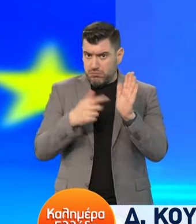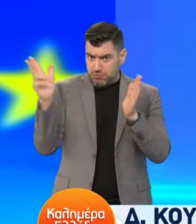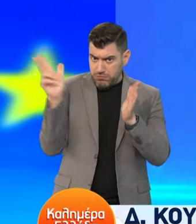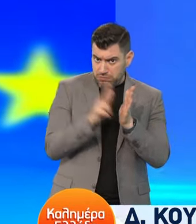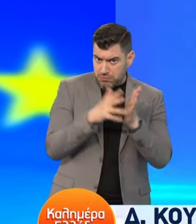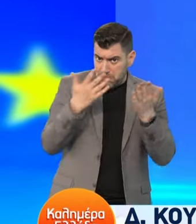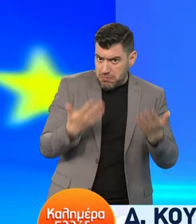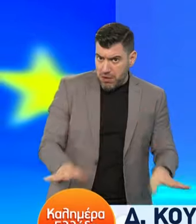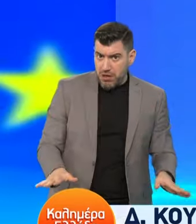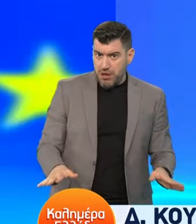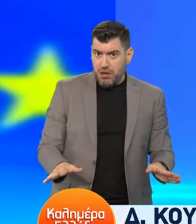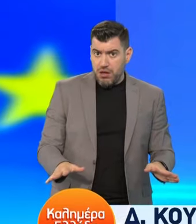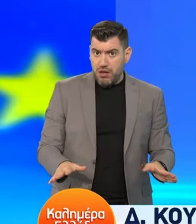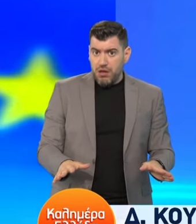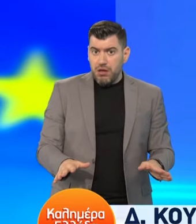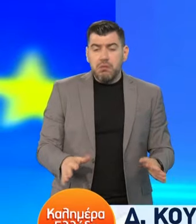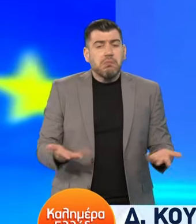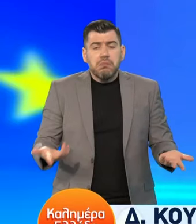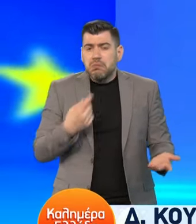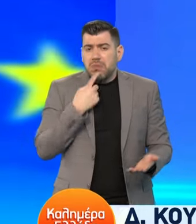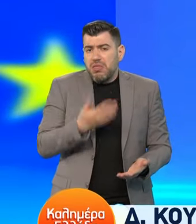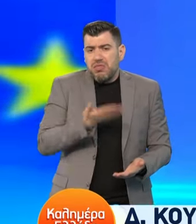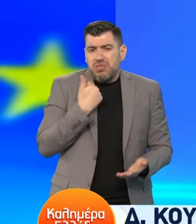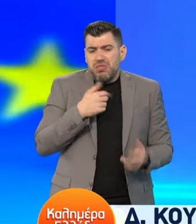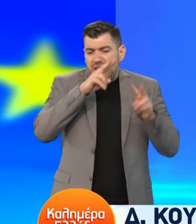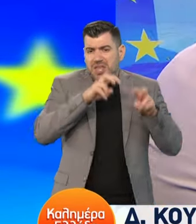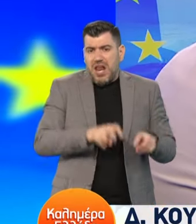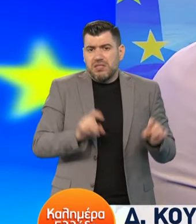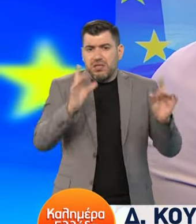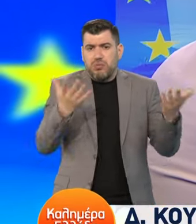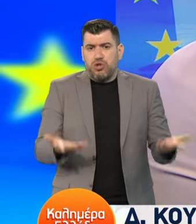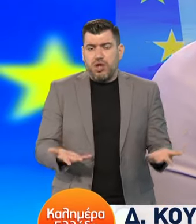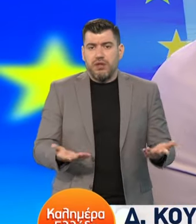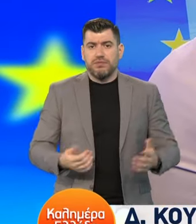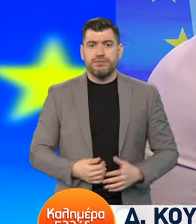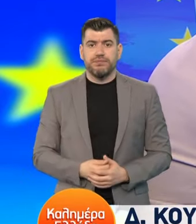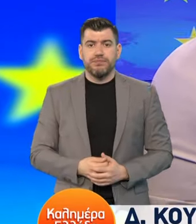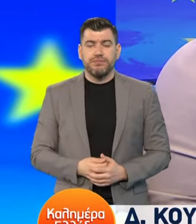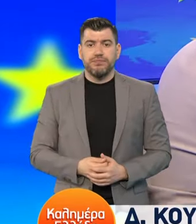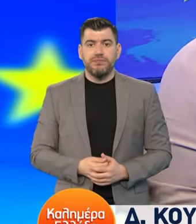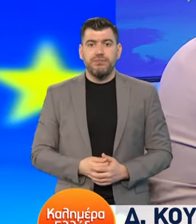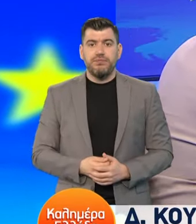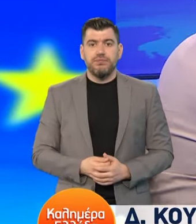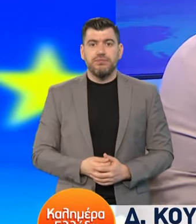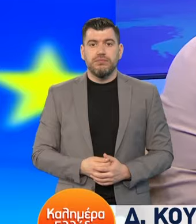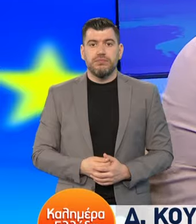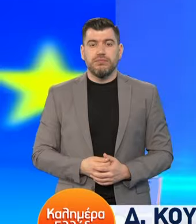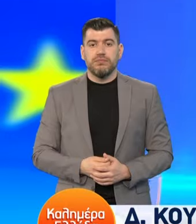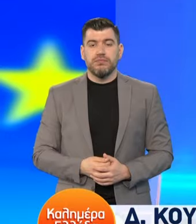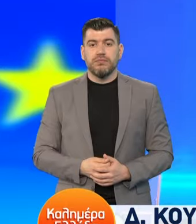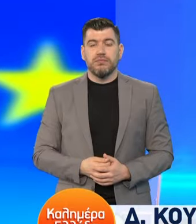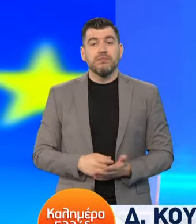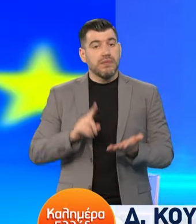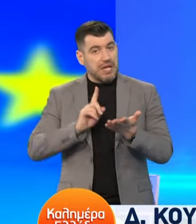το ΕΣΧΕΣ και το πόθεν. Από πού είναι αυτά. Άρα λοιπόν, αλλά επειδή τέλος πάντων πρέπει να σας πω το